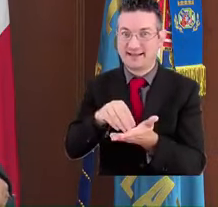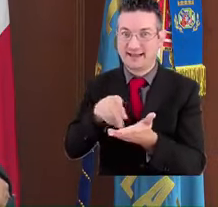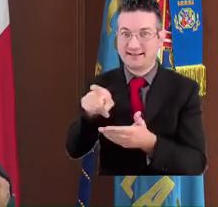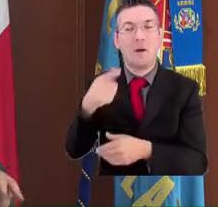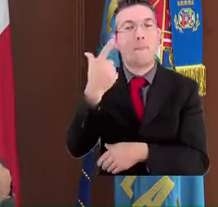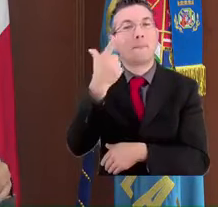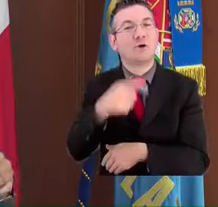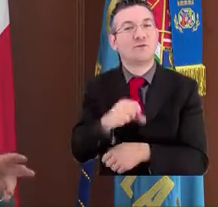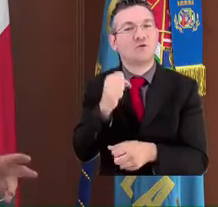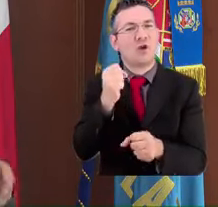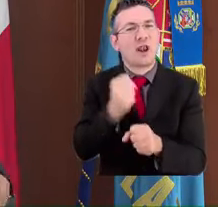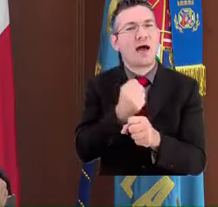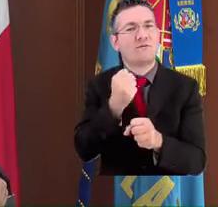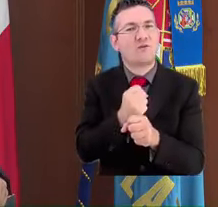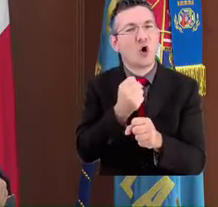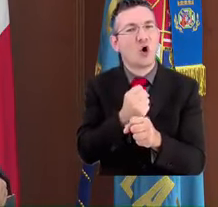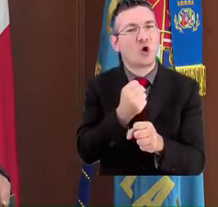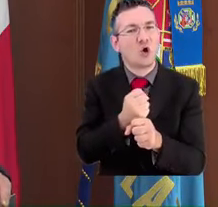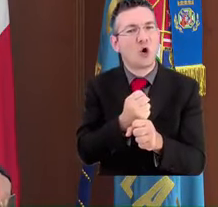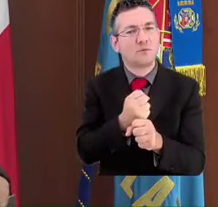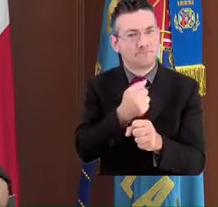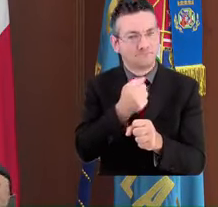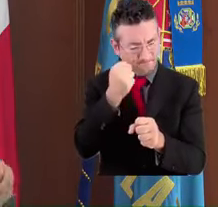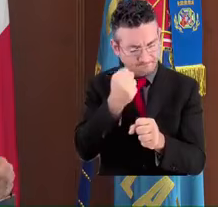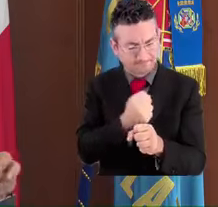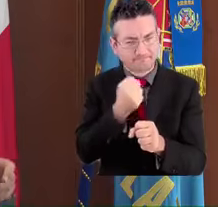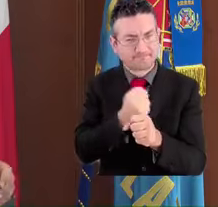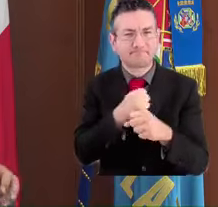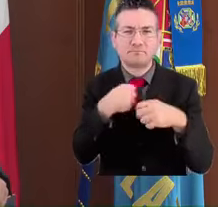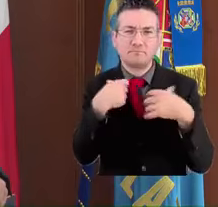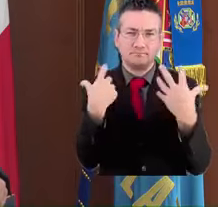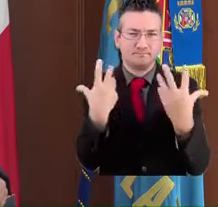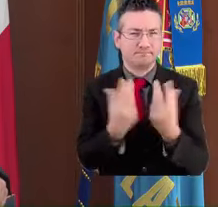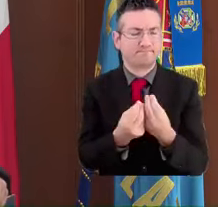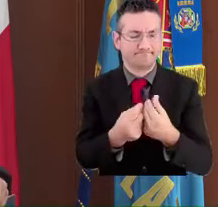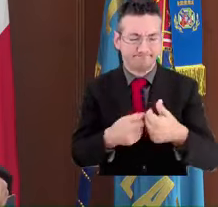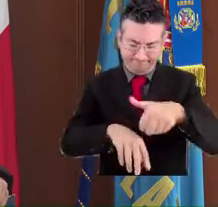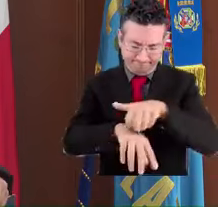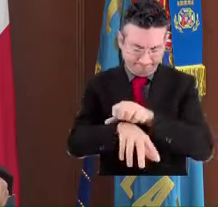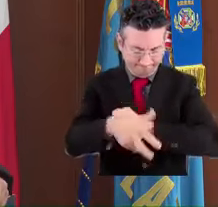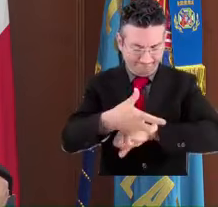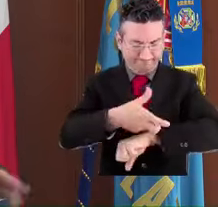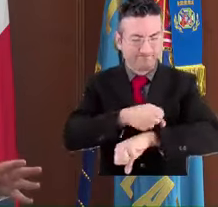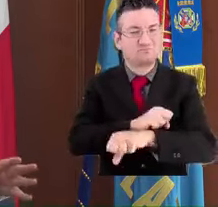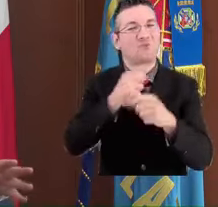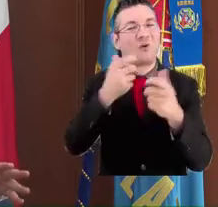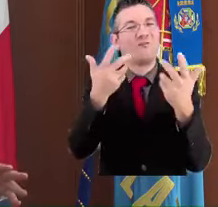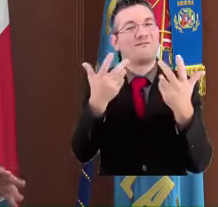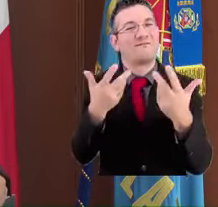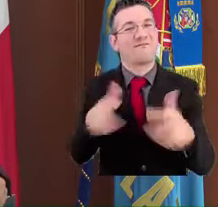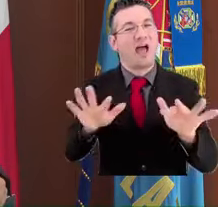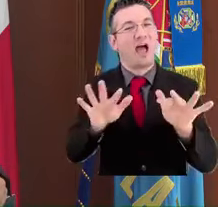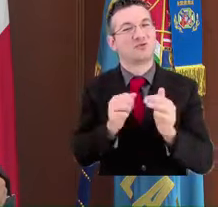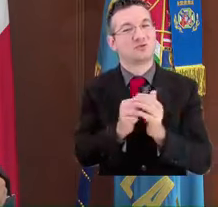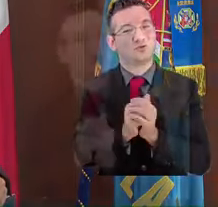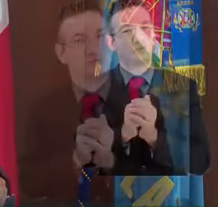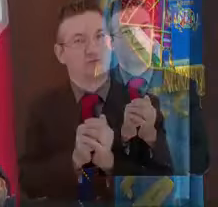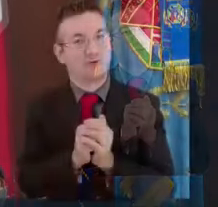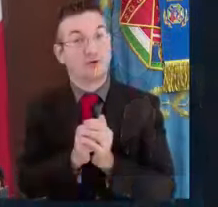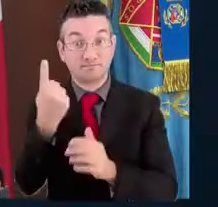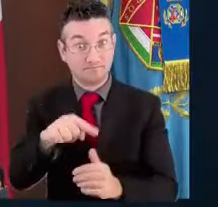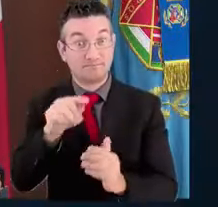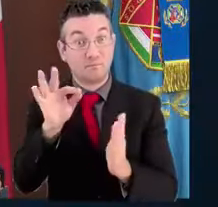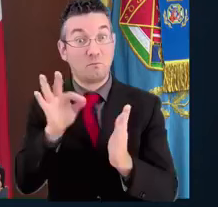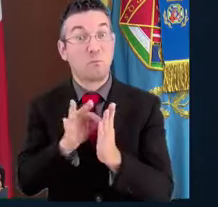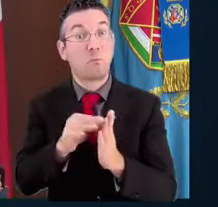è stato lavoro davvero fatto tutti quanti insieme rimboccandosi le maniche e questo è il primo punto fondamentale ecco se